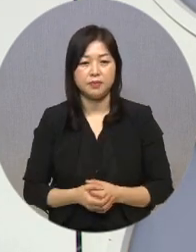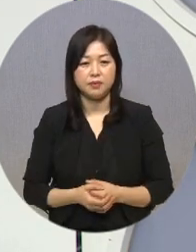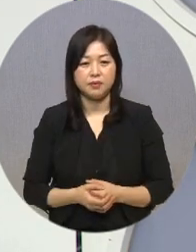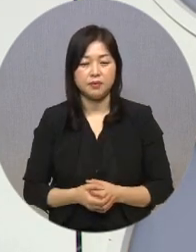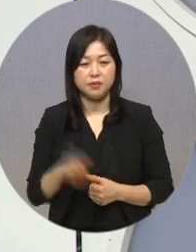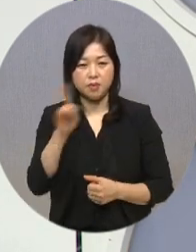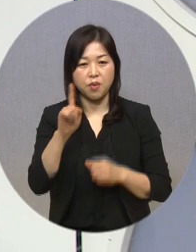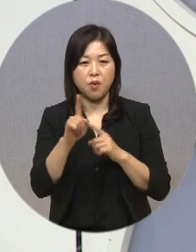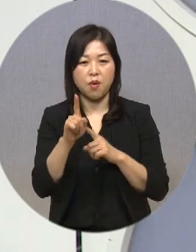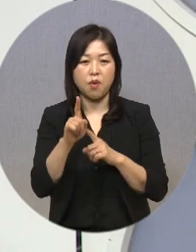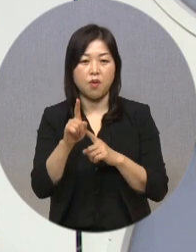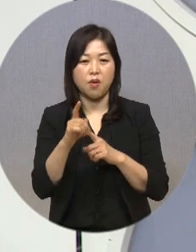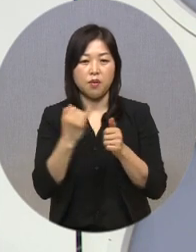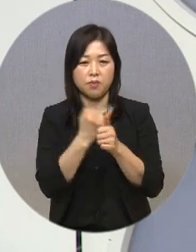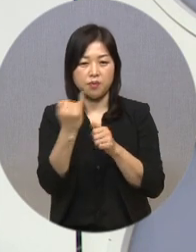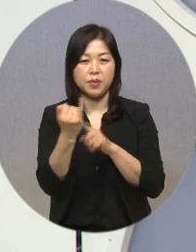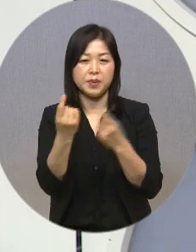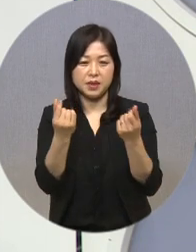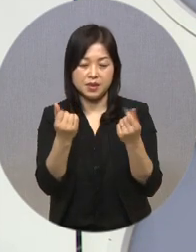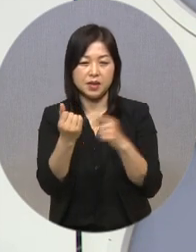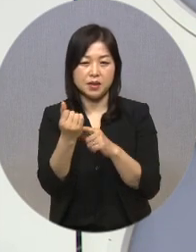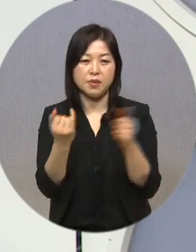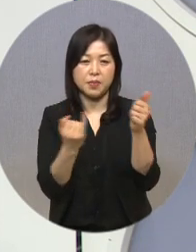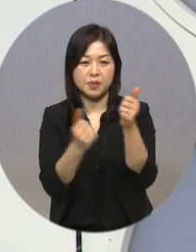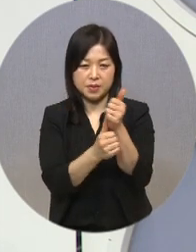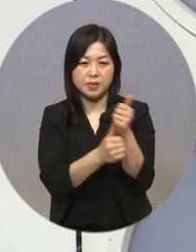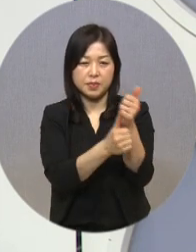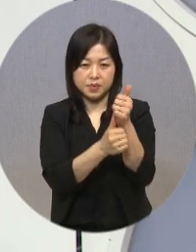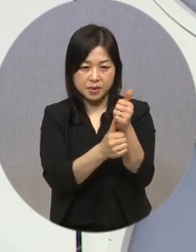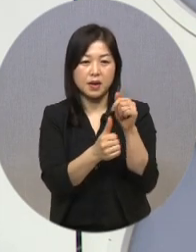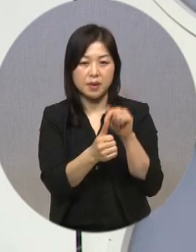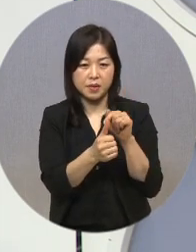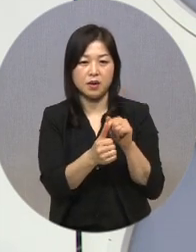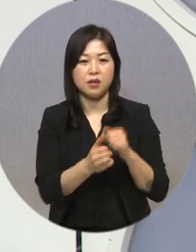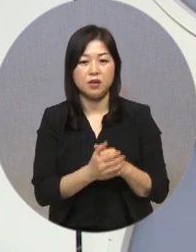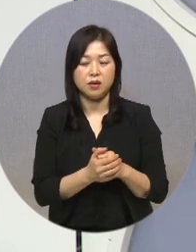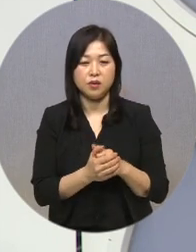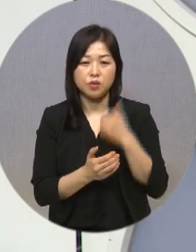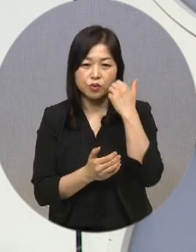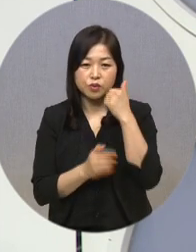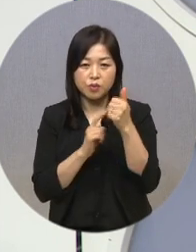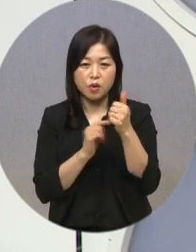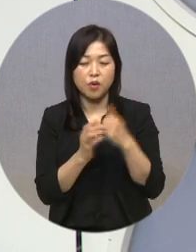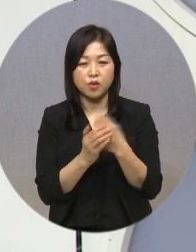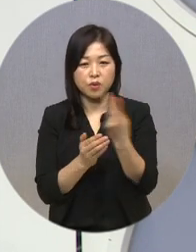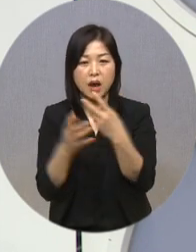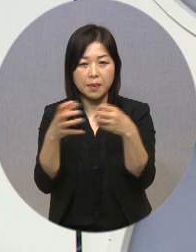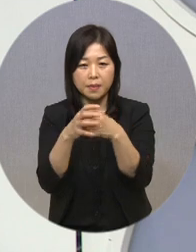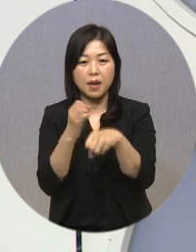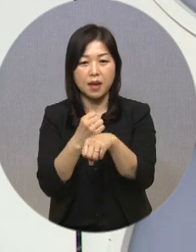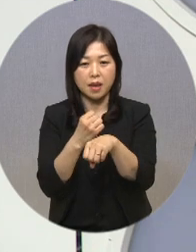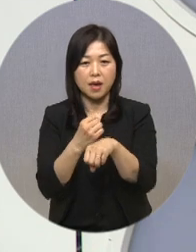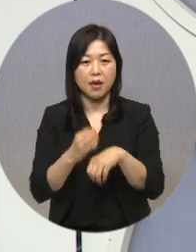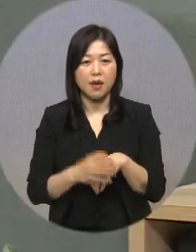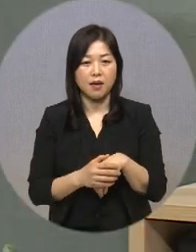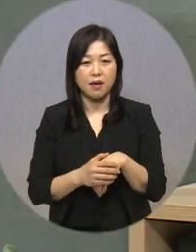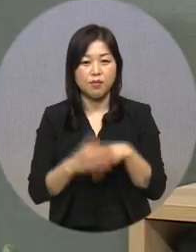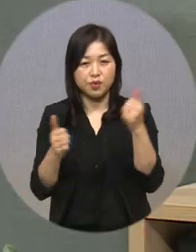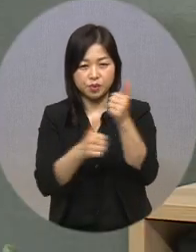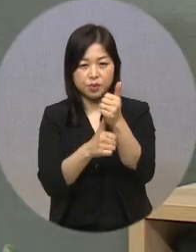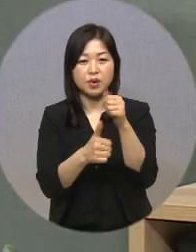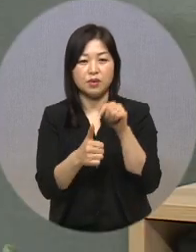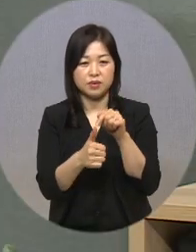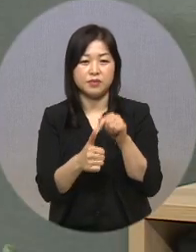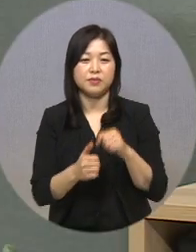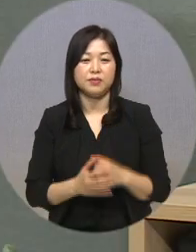와이프 비슷하게 반려자인데 부통령 대를 뒀더라면 이번에 뭐 누구지 합친되는 거 그것도 부통령으로 될 거 아닙니까 같이 예,